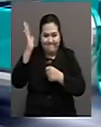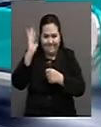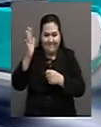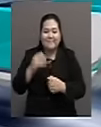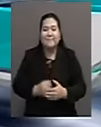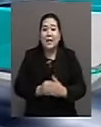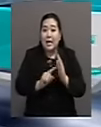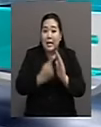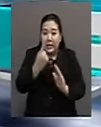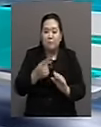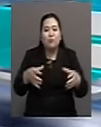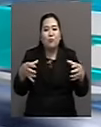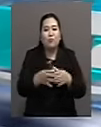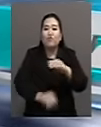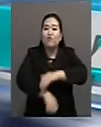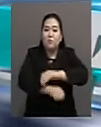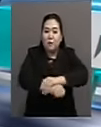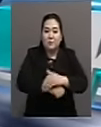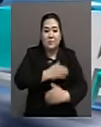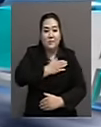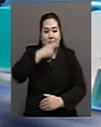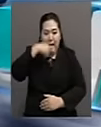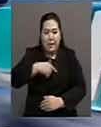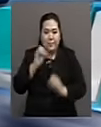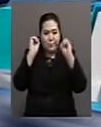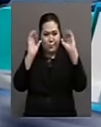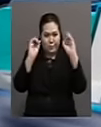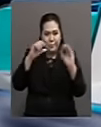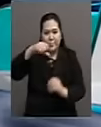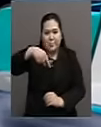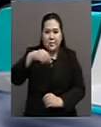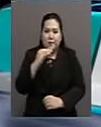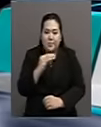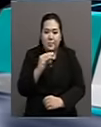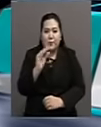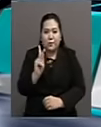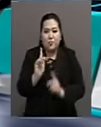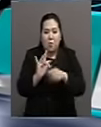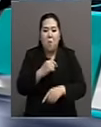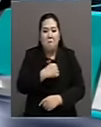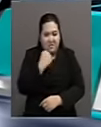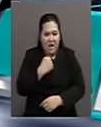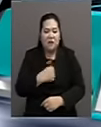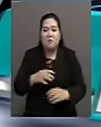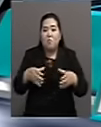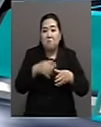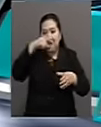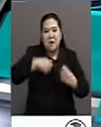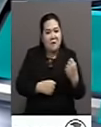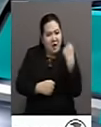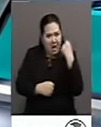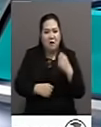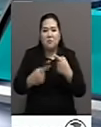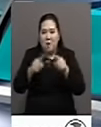ไปเริ่มต้นกันที่ความเคลื่อนไหวของฟุตบอลทีมชาติไทยนะครับซิโก้มั่นใจว่าทีมเราเป็นทีมที่แข็งแกร่งกว่าอินโดนีเซียแต่จะไม่ประมาทเกมรุกของ